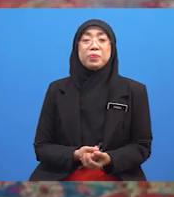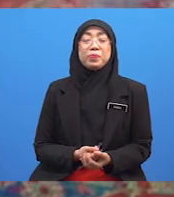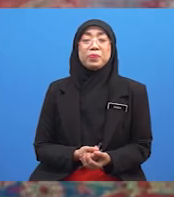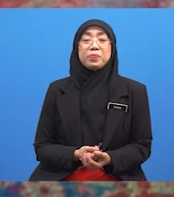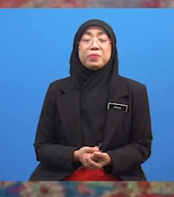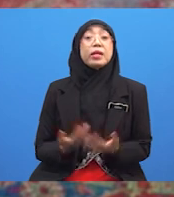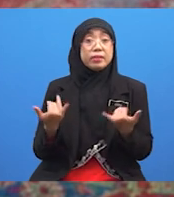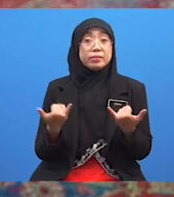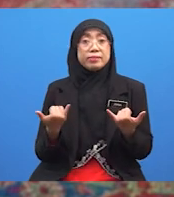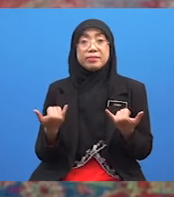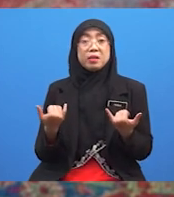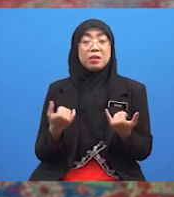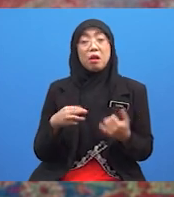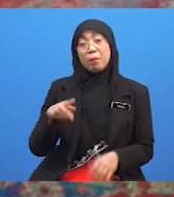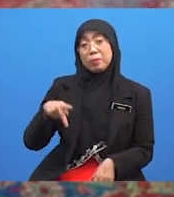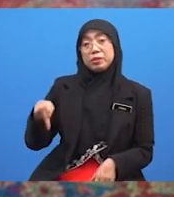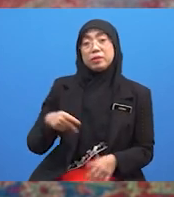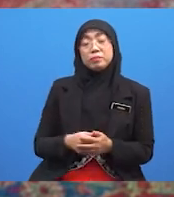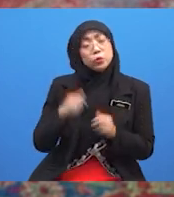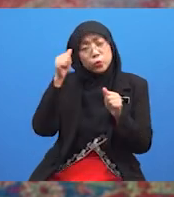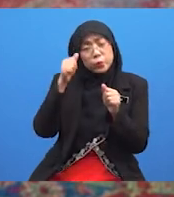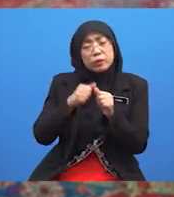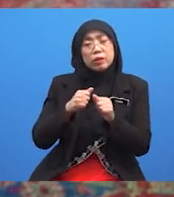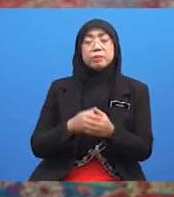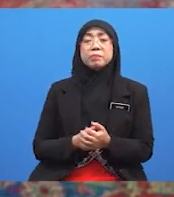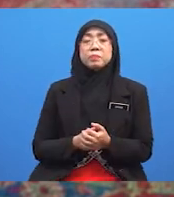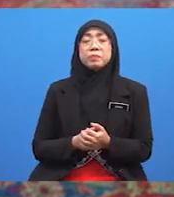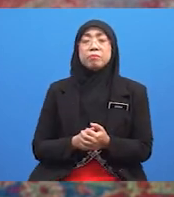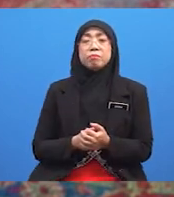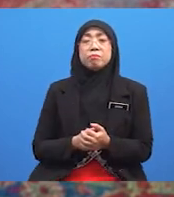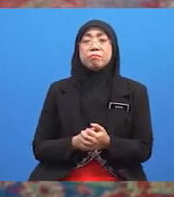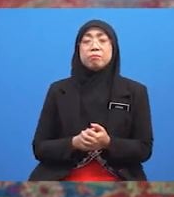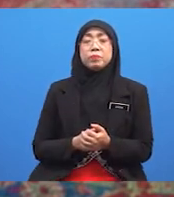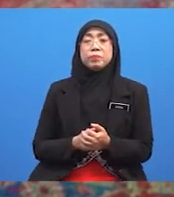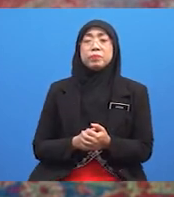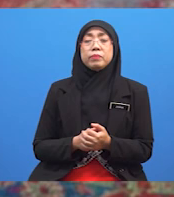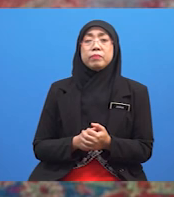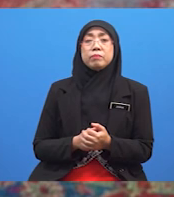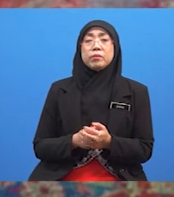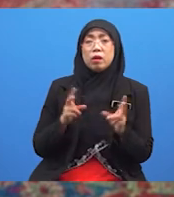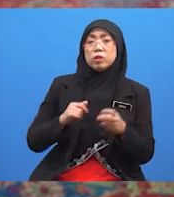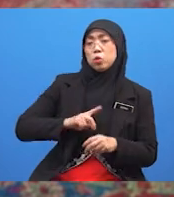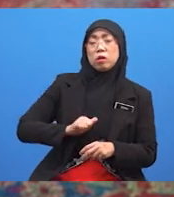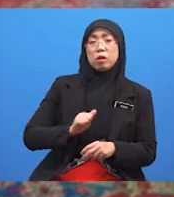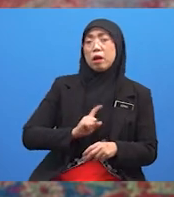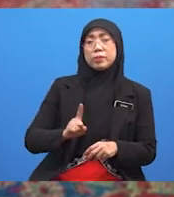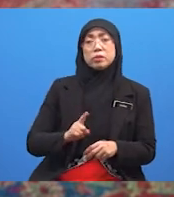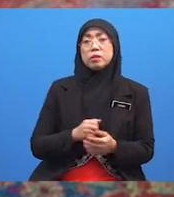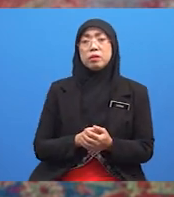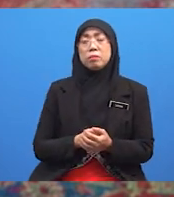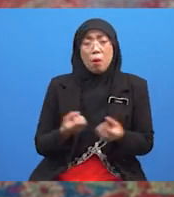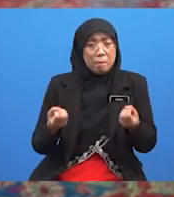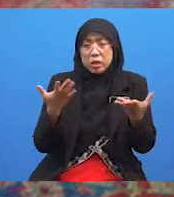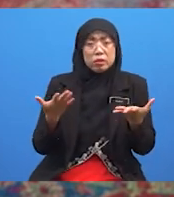Baiklah, para pelajar sekalian, sebagai peringatan, aspek keagamaan tidak hanya terhad seperti yang dinyatakan